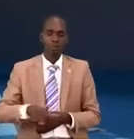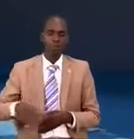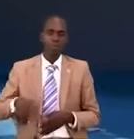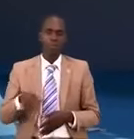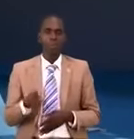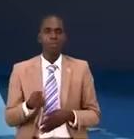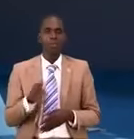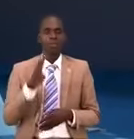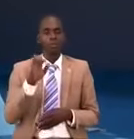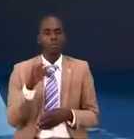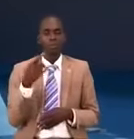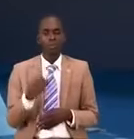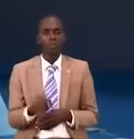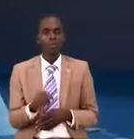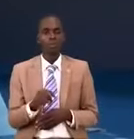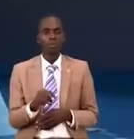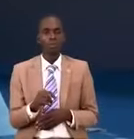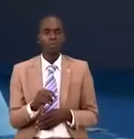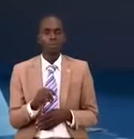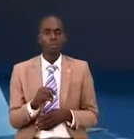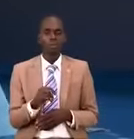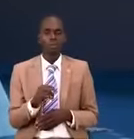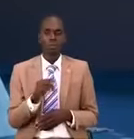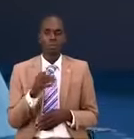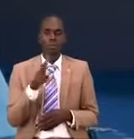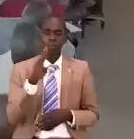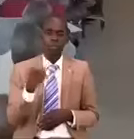planter près d'un courant d'eau